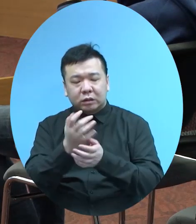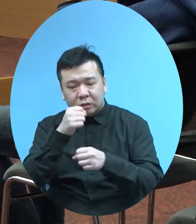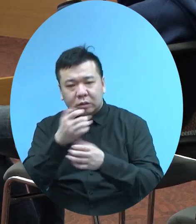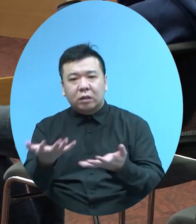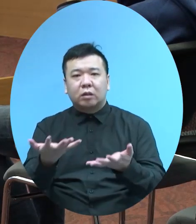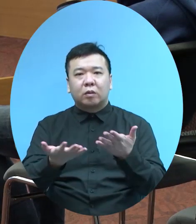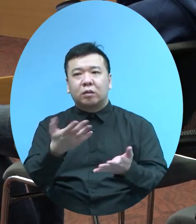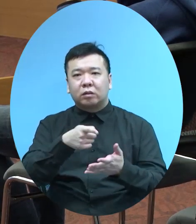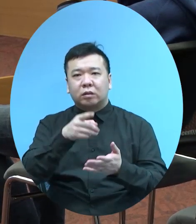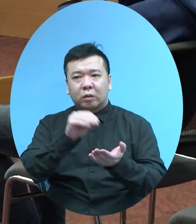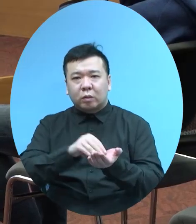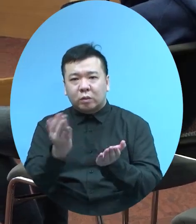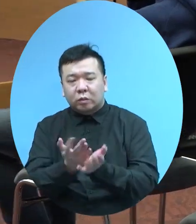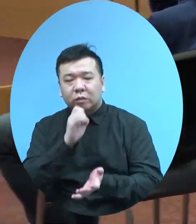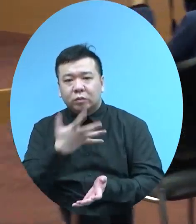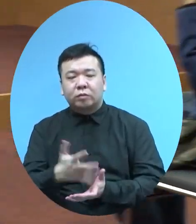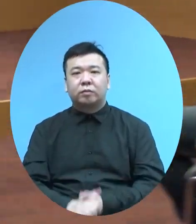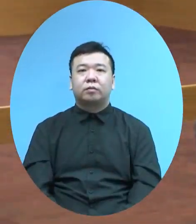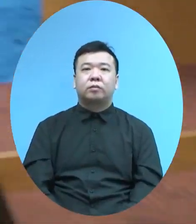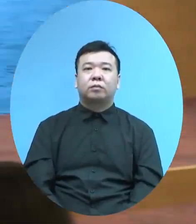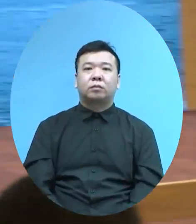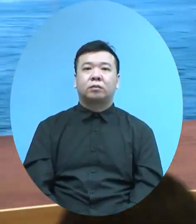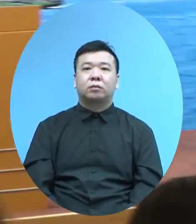係知道確唔確診咁樣咧？